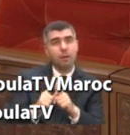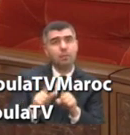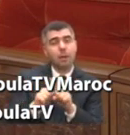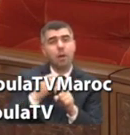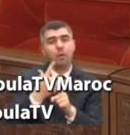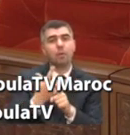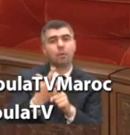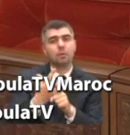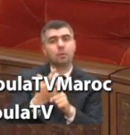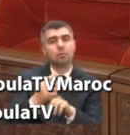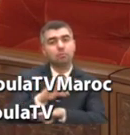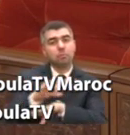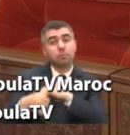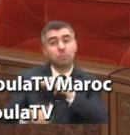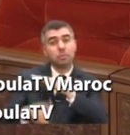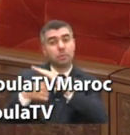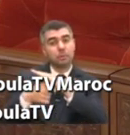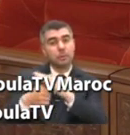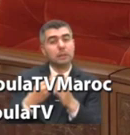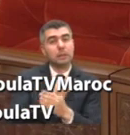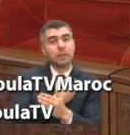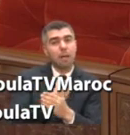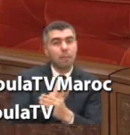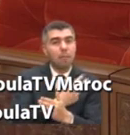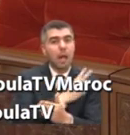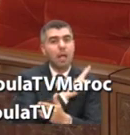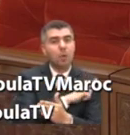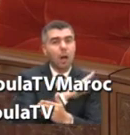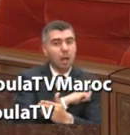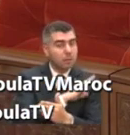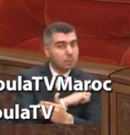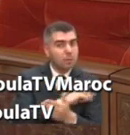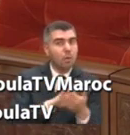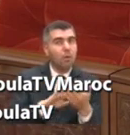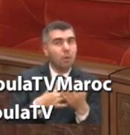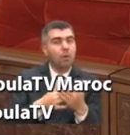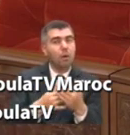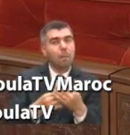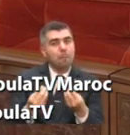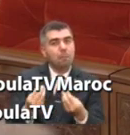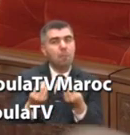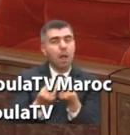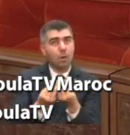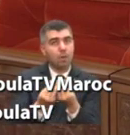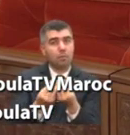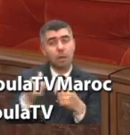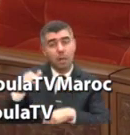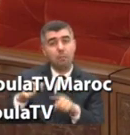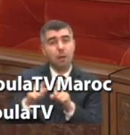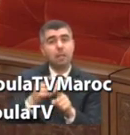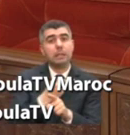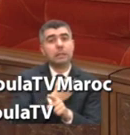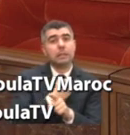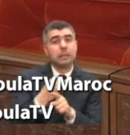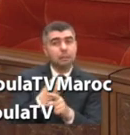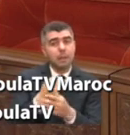الوكالة الوطنية للتأمين الصحي مع مقدمي الخدمات، خاصة المصحات، ولكن كذلك